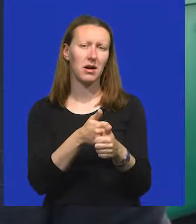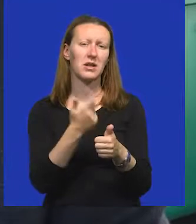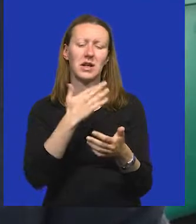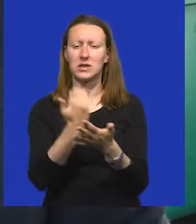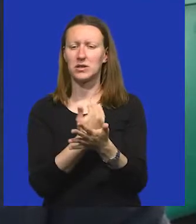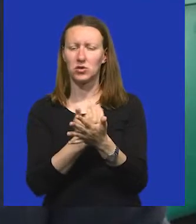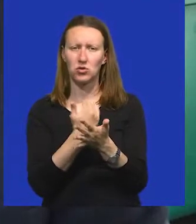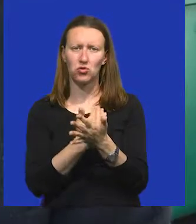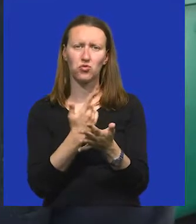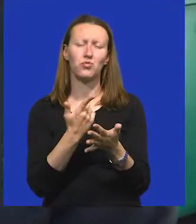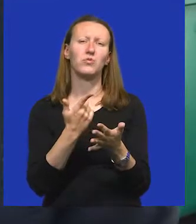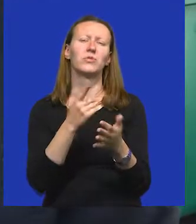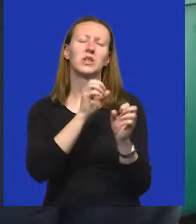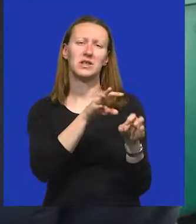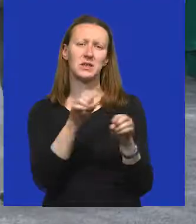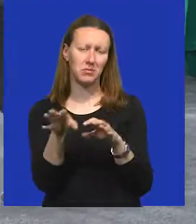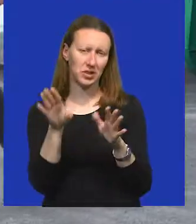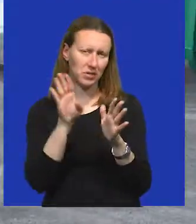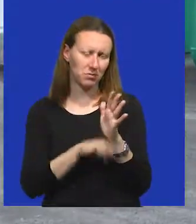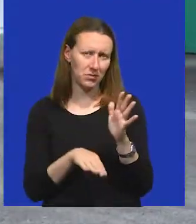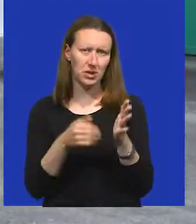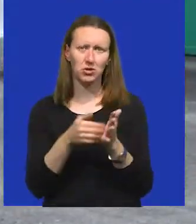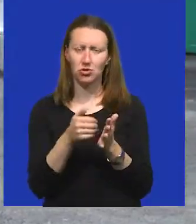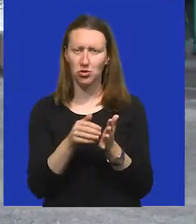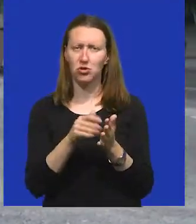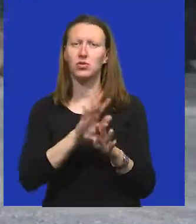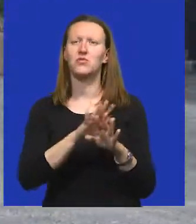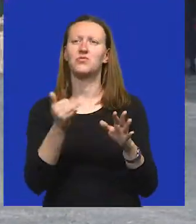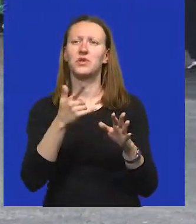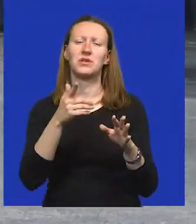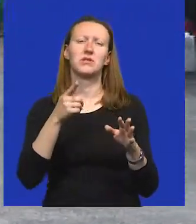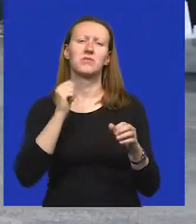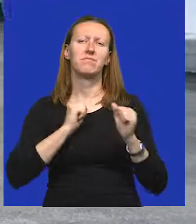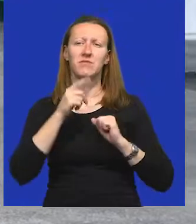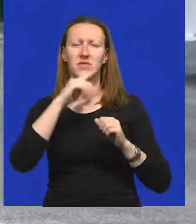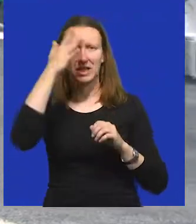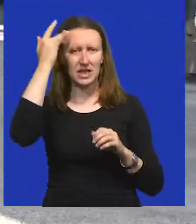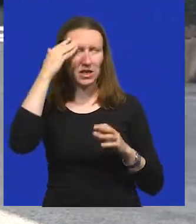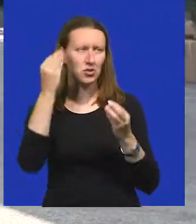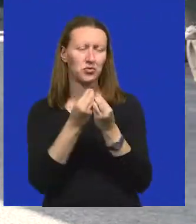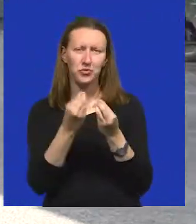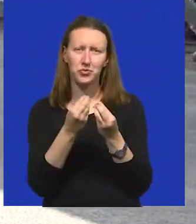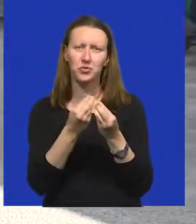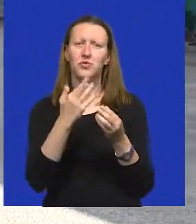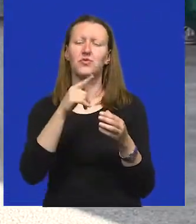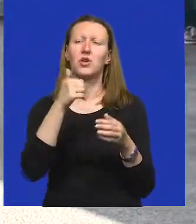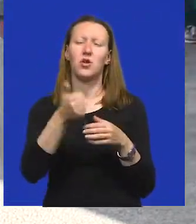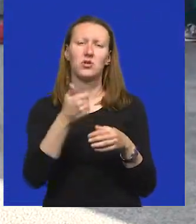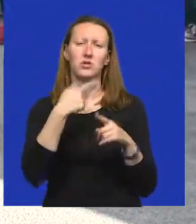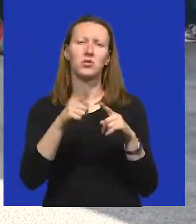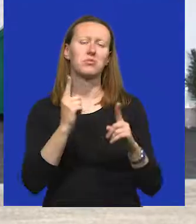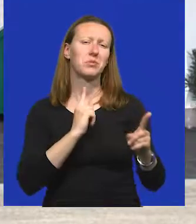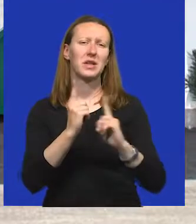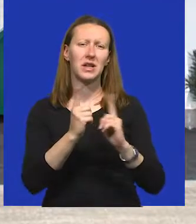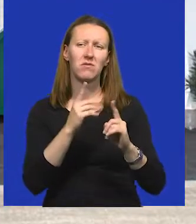si raccogliono i rifiuti sempre fa fatica durante l'estate, anche durante l'anno,